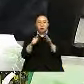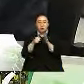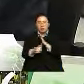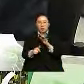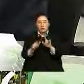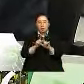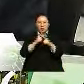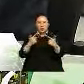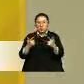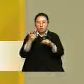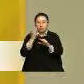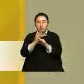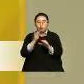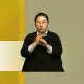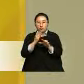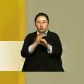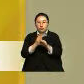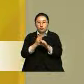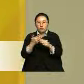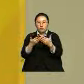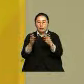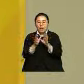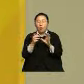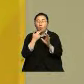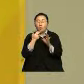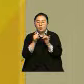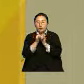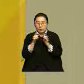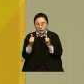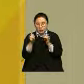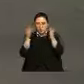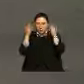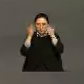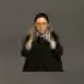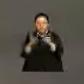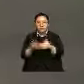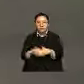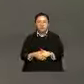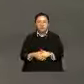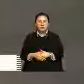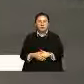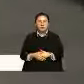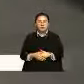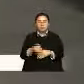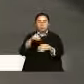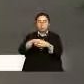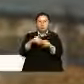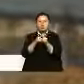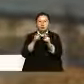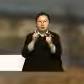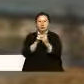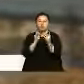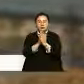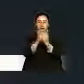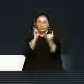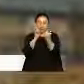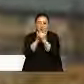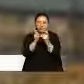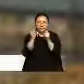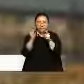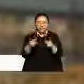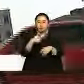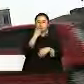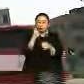않은 중도층, 무당층의 진보적 표심을 겨냥하고 있습니다. 다만 유권자와의 직접적인 대면의